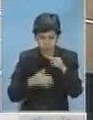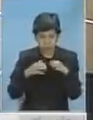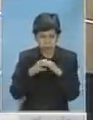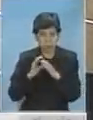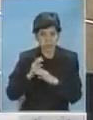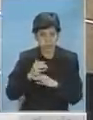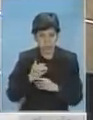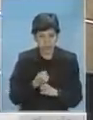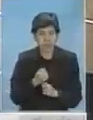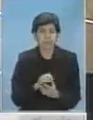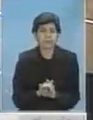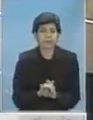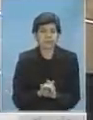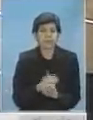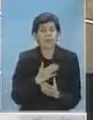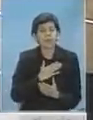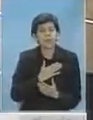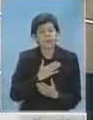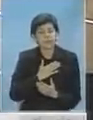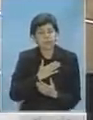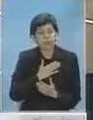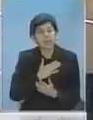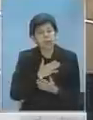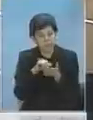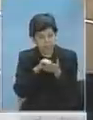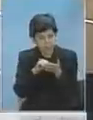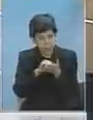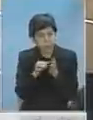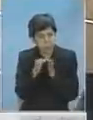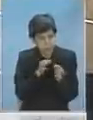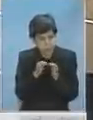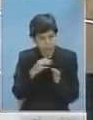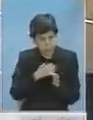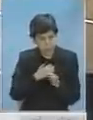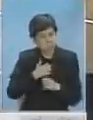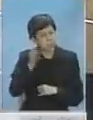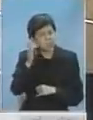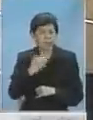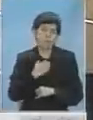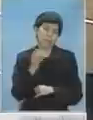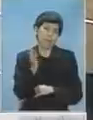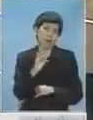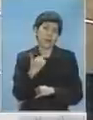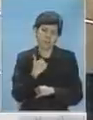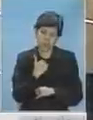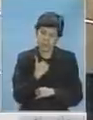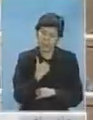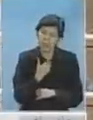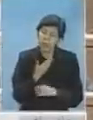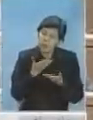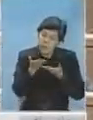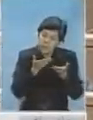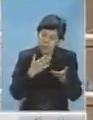คประชาธิปัตย์ความจริงผมสงวนไว้นะครับแต่ว่าผมไม่อภิปรายนะครับแต่ว่ามีเรื่องที่จะต้องปรึกษ